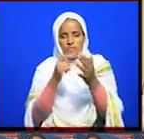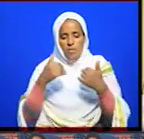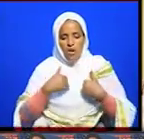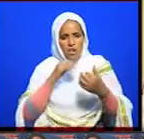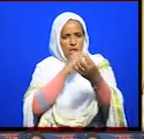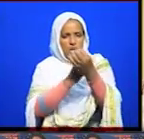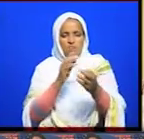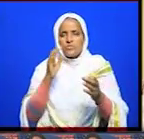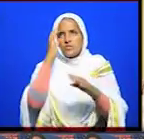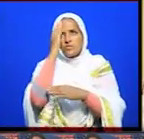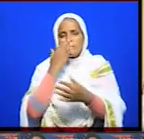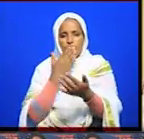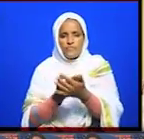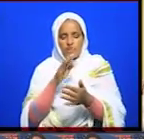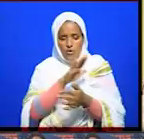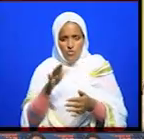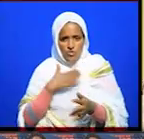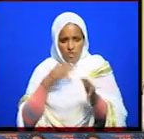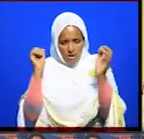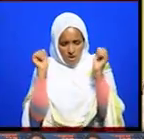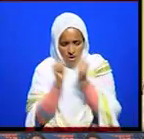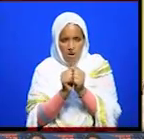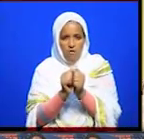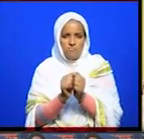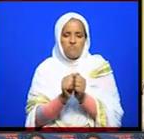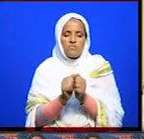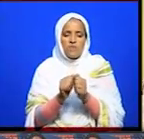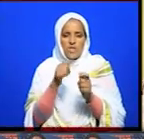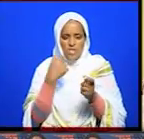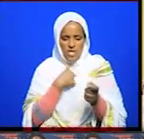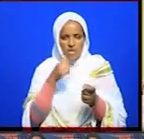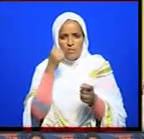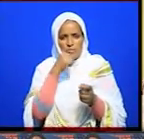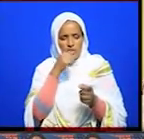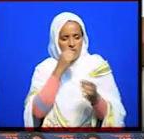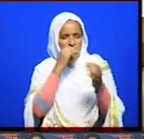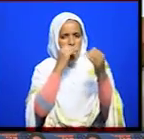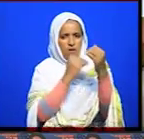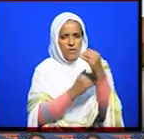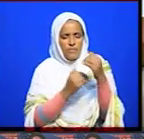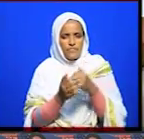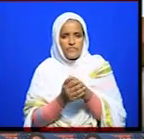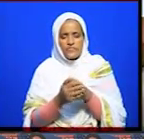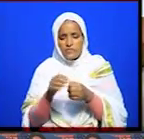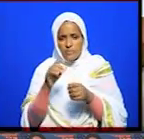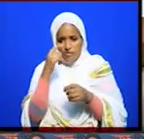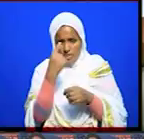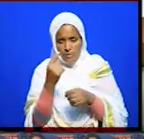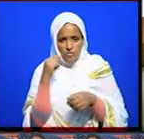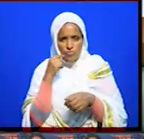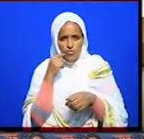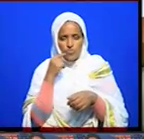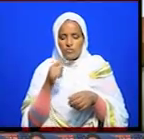ነው የምንሰጠው ባለን አቅም ማለት ነው። እና ተልጆችም ጋራ ሆኜ እኔ ሴት በሴት